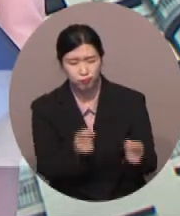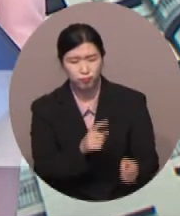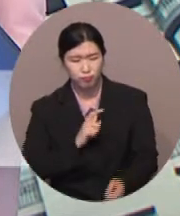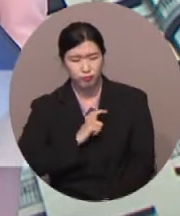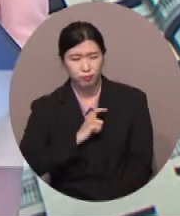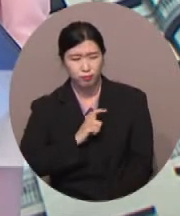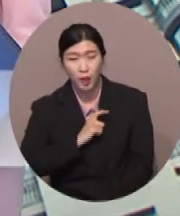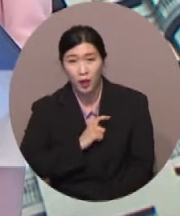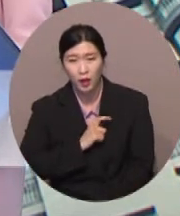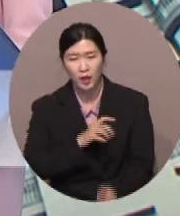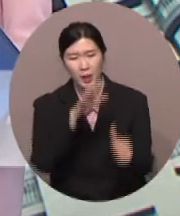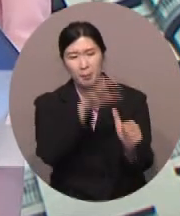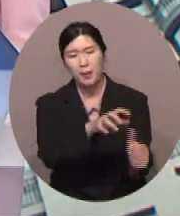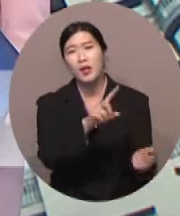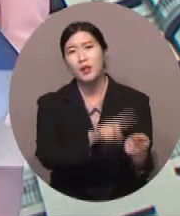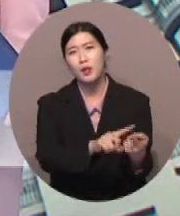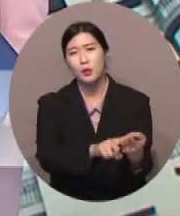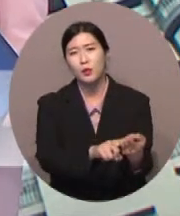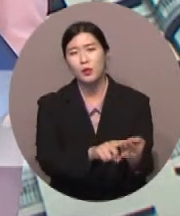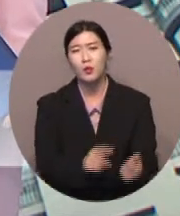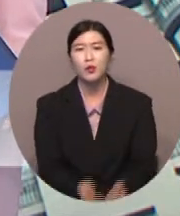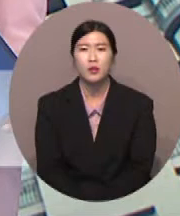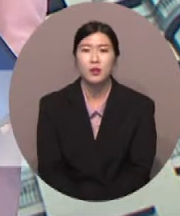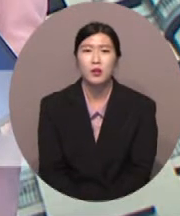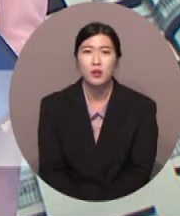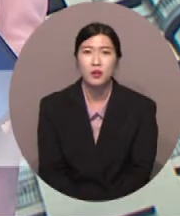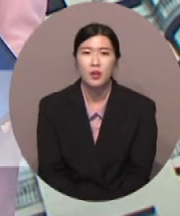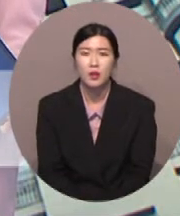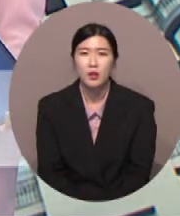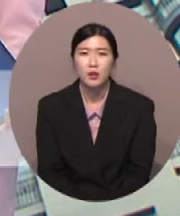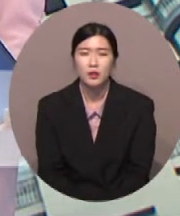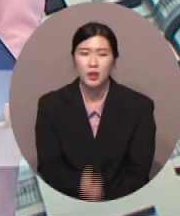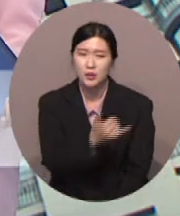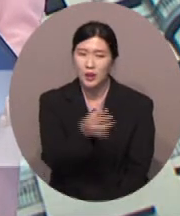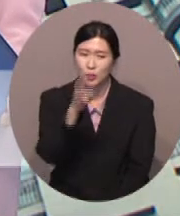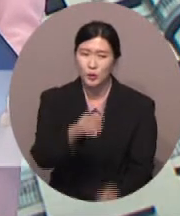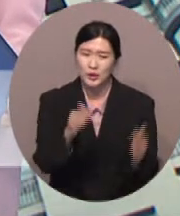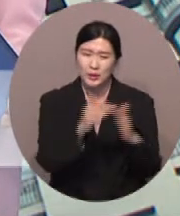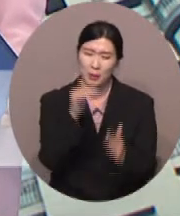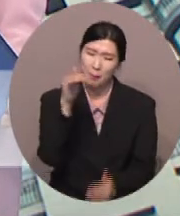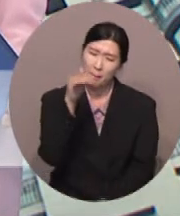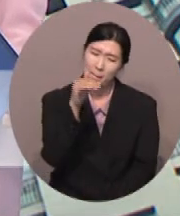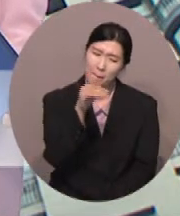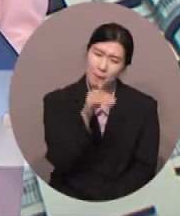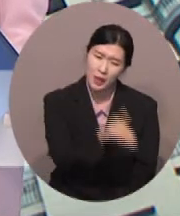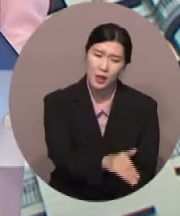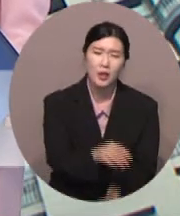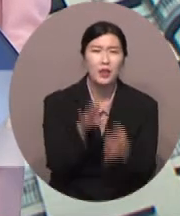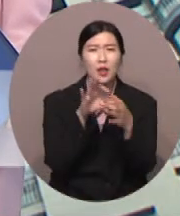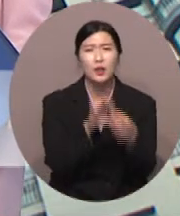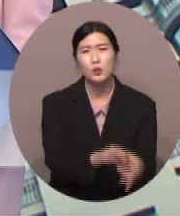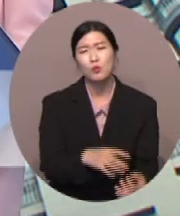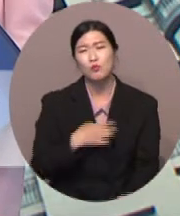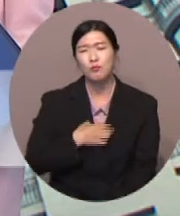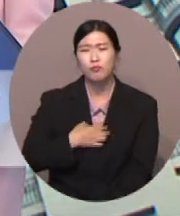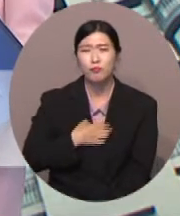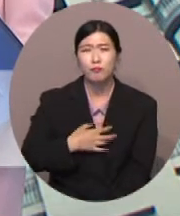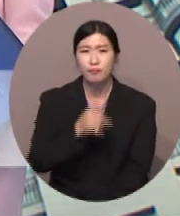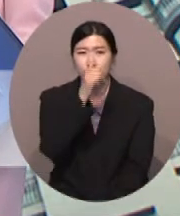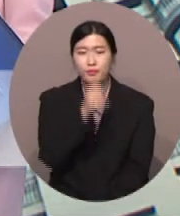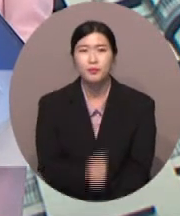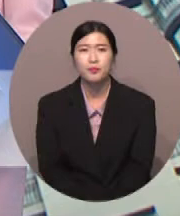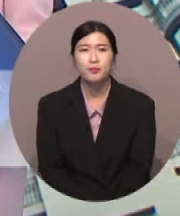조정 대상 지역 규제를 남겨놓았는데요. 풍선 효과로 세종시 집값 하락세가 계속될 수 있다는 관측이 나오고